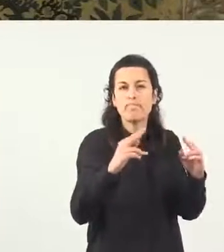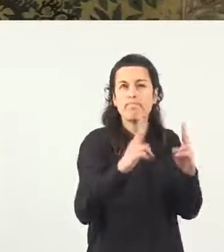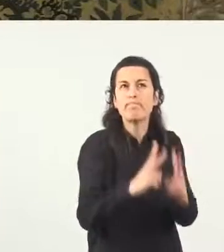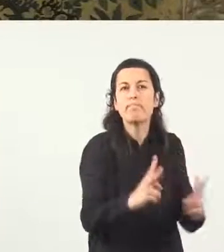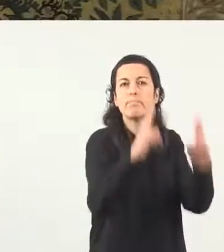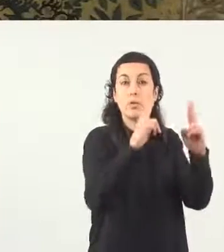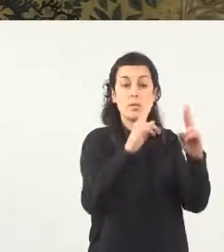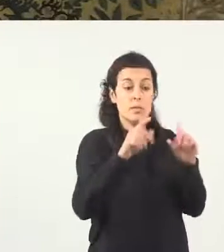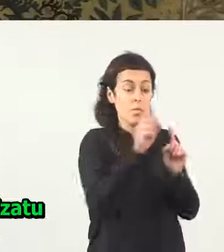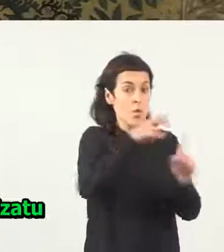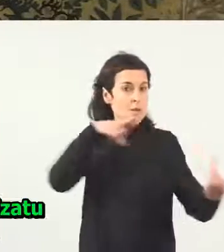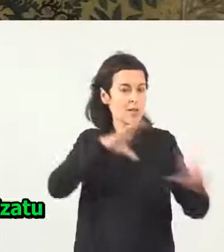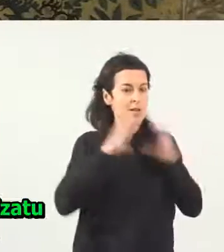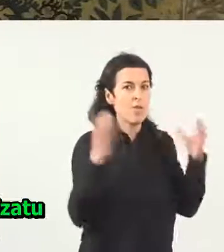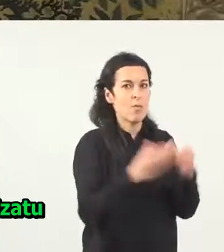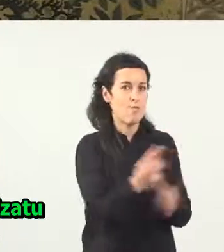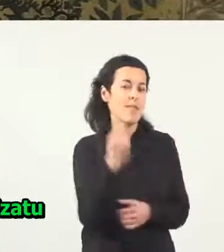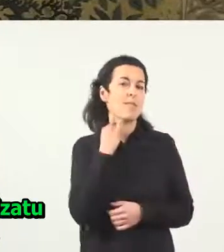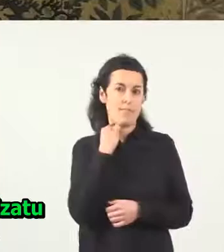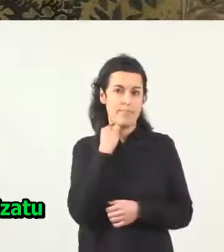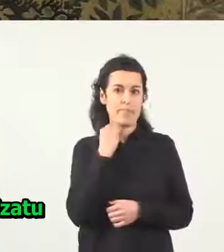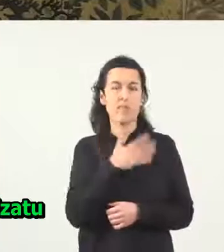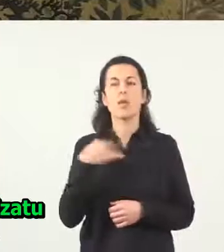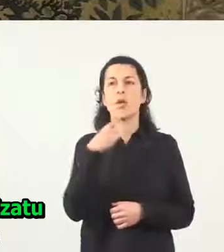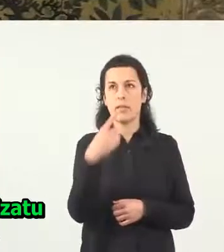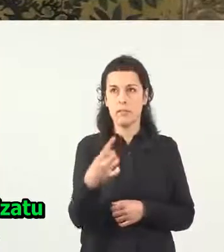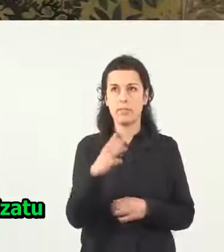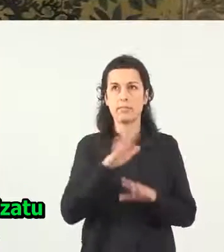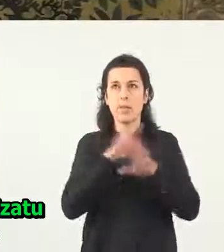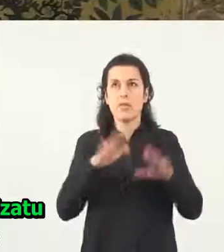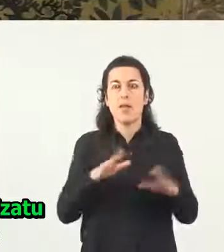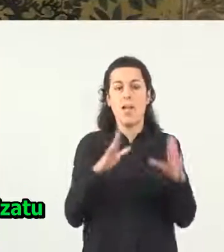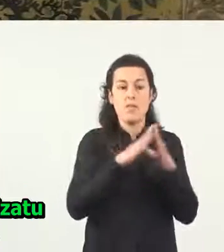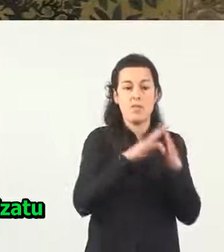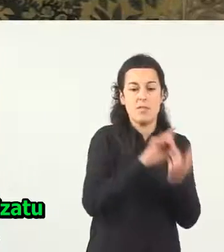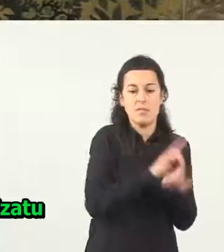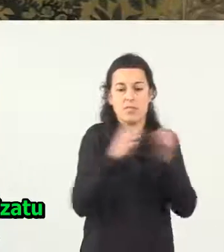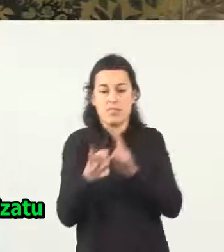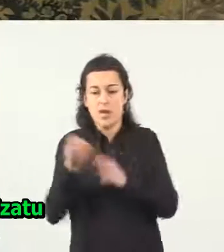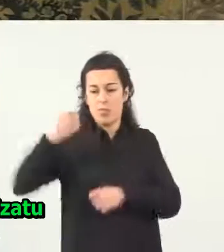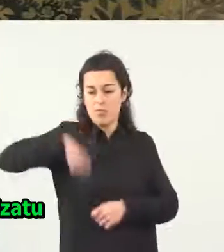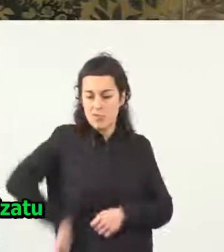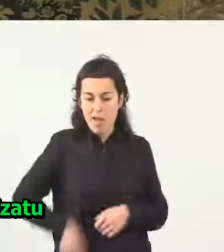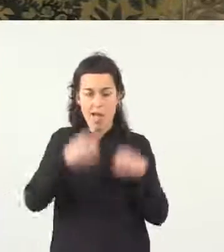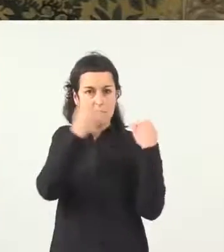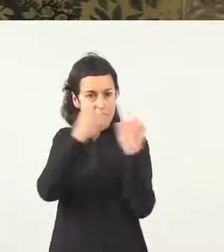dimentsio kolektiboa. Esan nahi dut, profesionalizatu eta espezializatu garen neurrian, feminista asko, hor